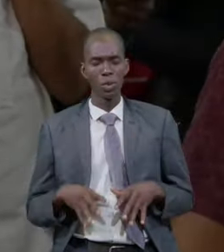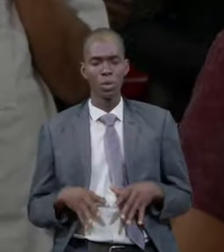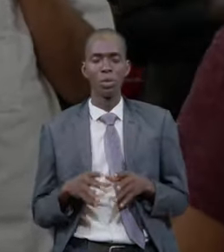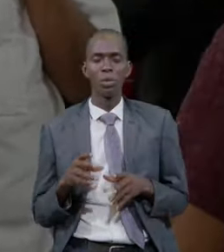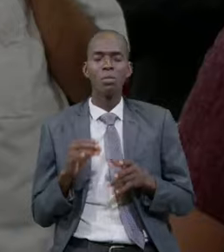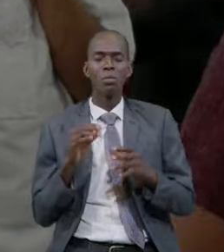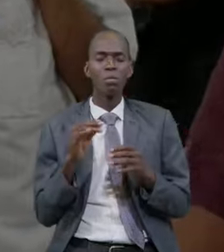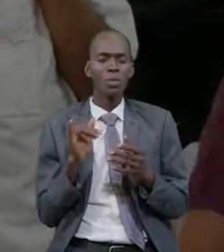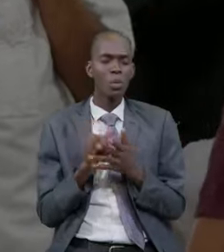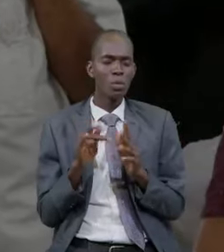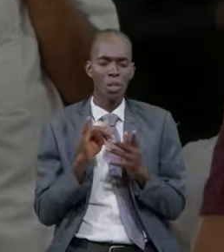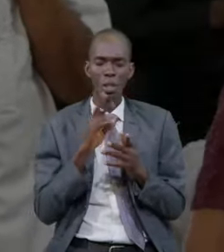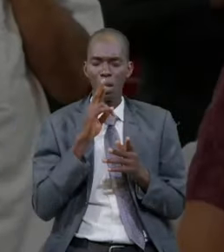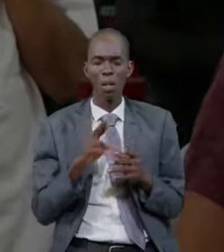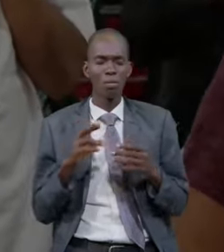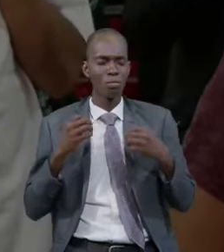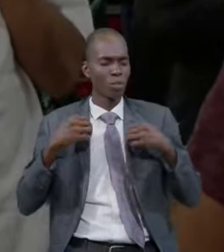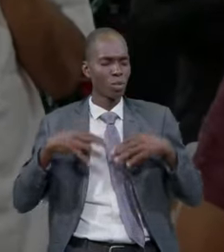ceux qui sont